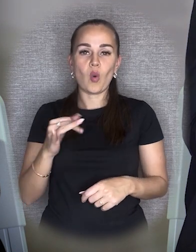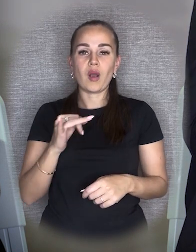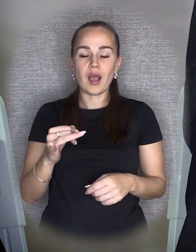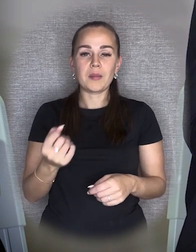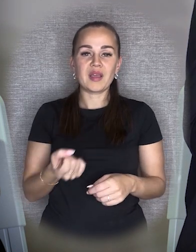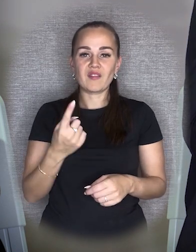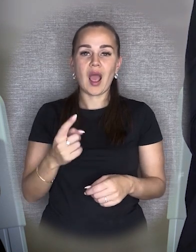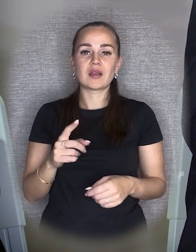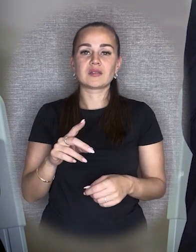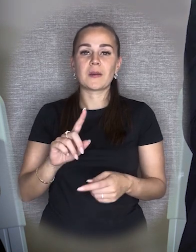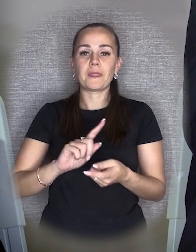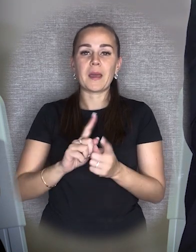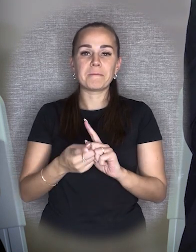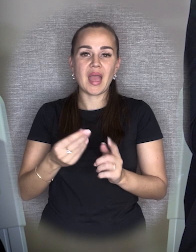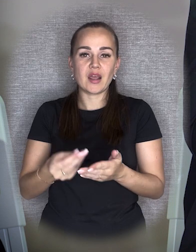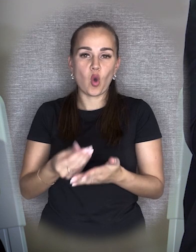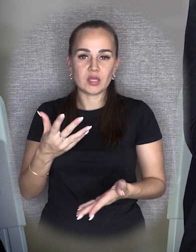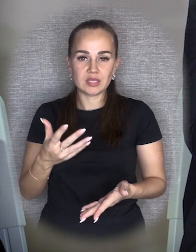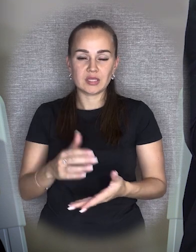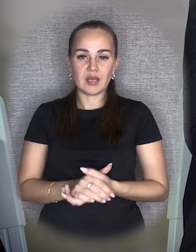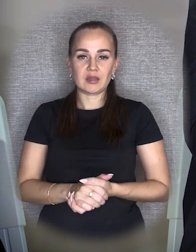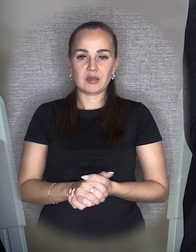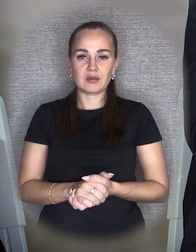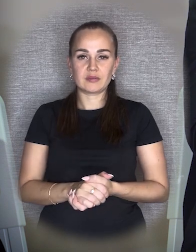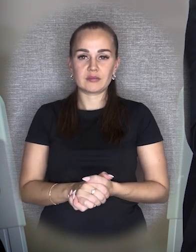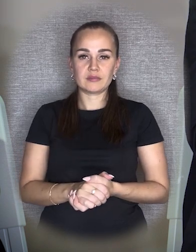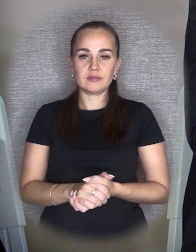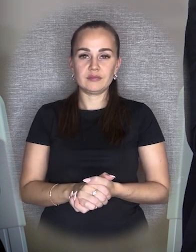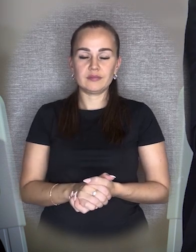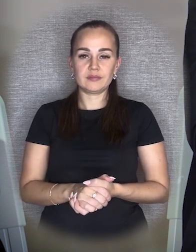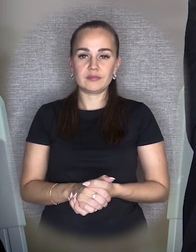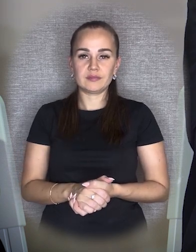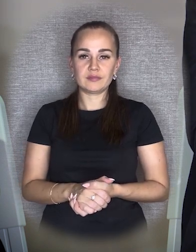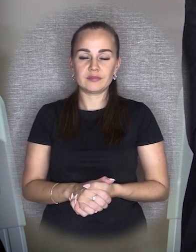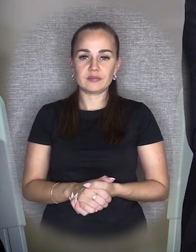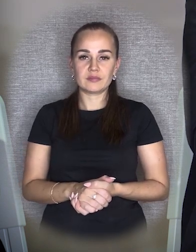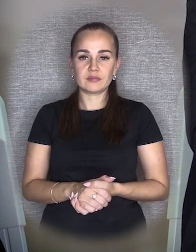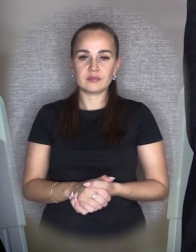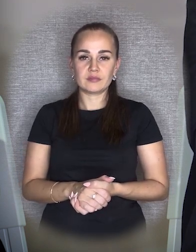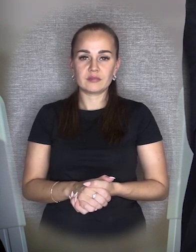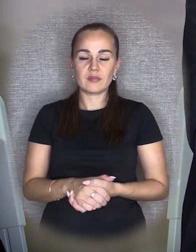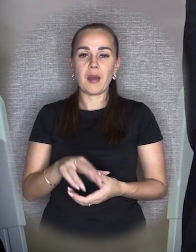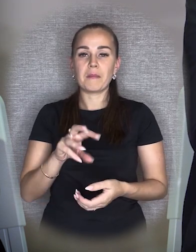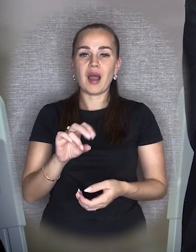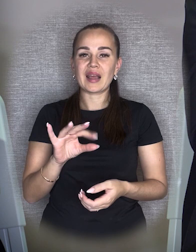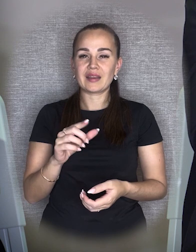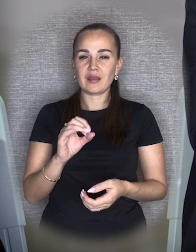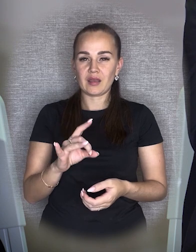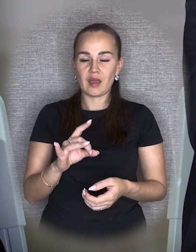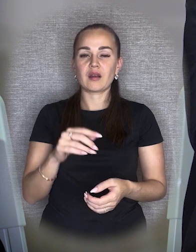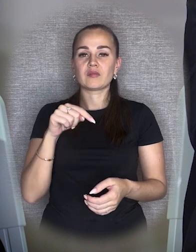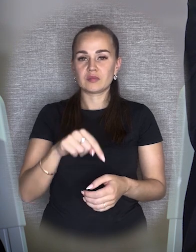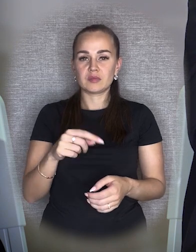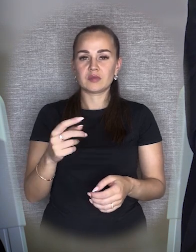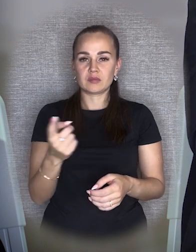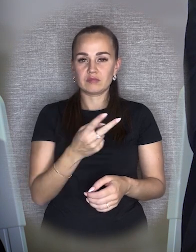такие переоценки. И, например, скульпторы Манезеры, и Елена Янсен Манезер, и Матвей Генрихович Манезер,